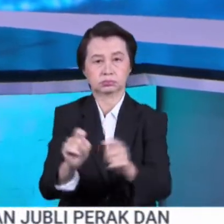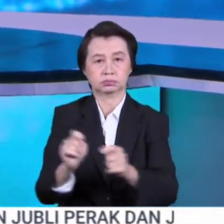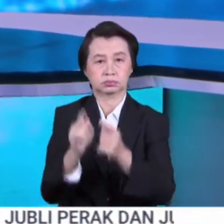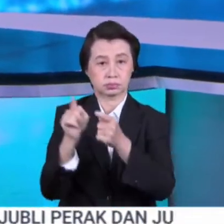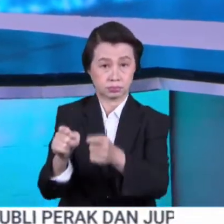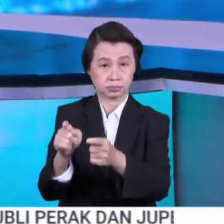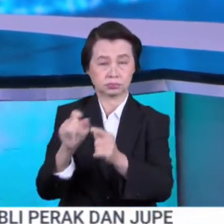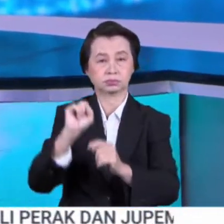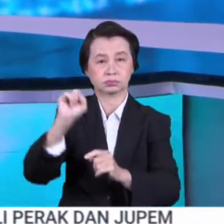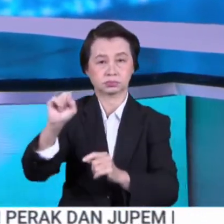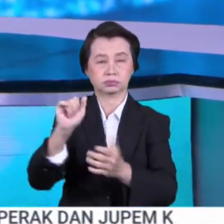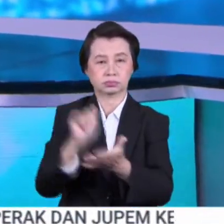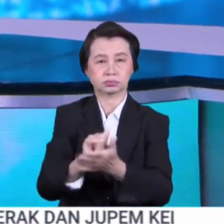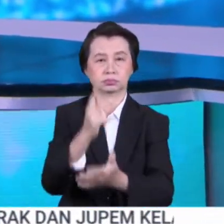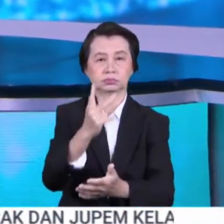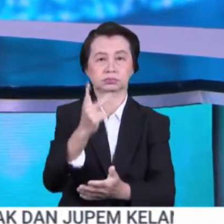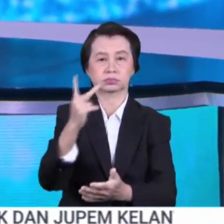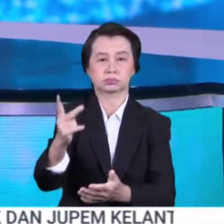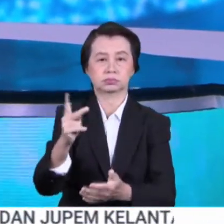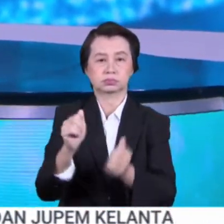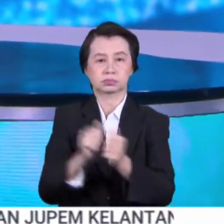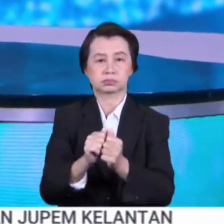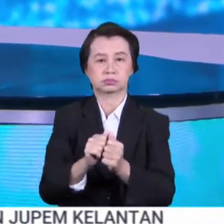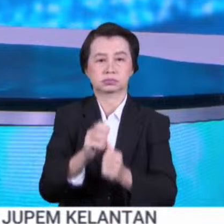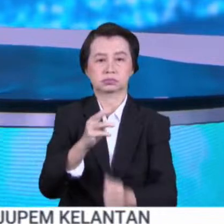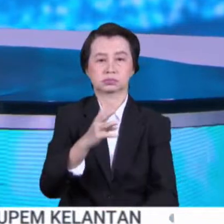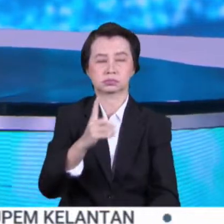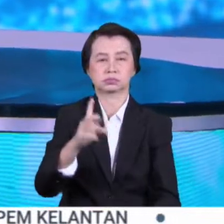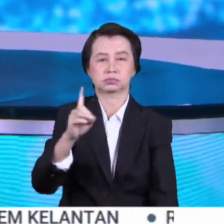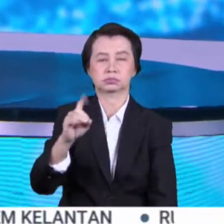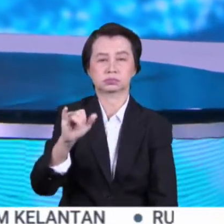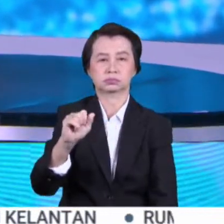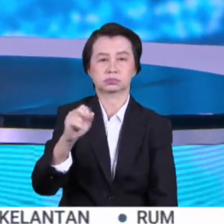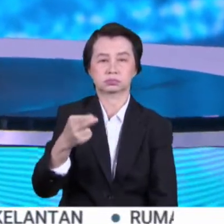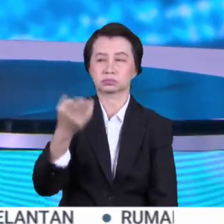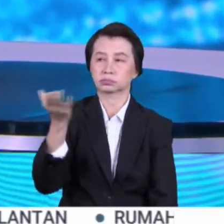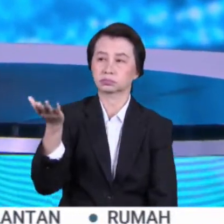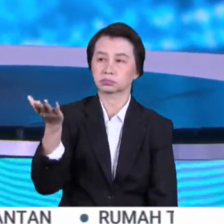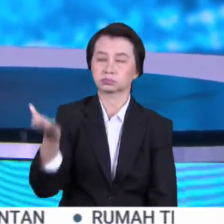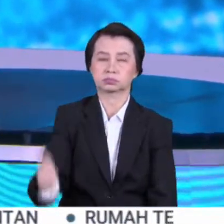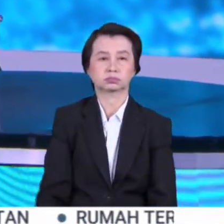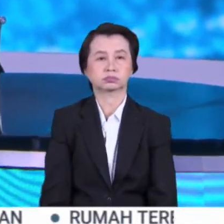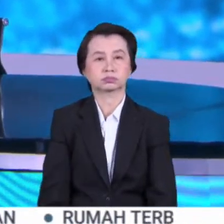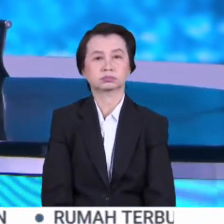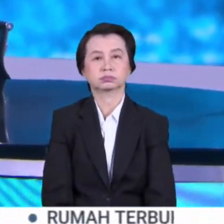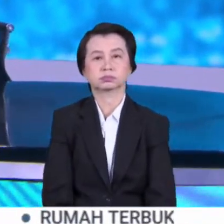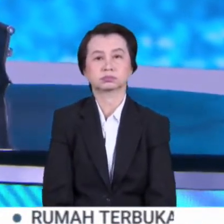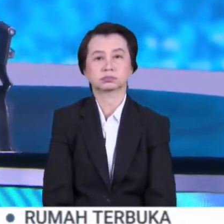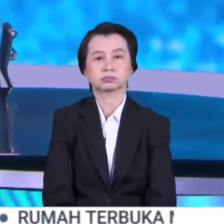ke studio RTM Kota Kinabalu bersama Muhammad Diah Salah di sana. Silakan Diah.